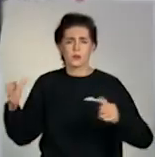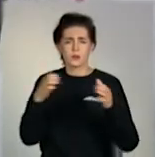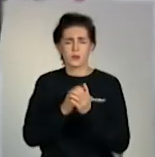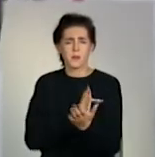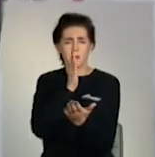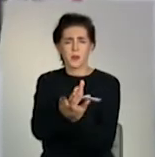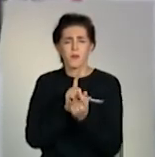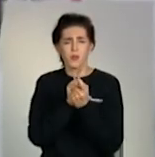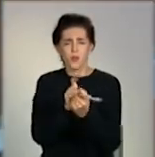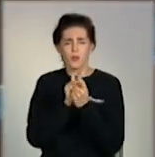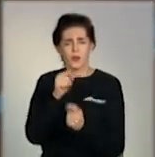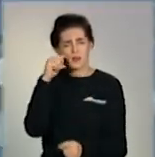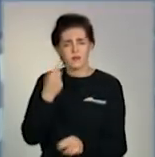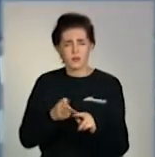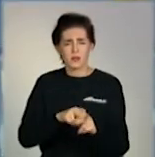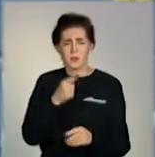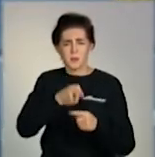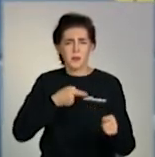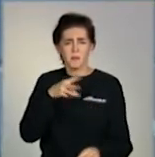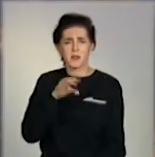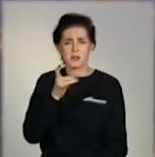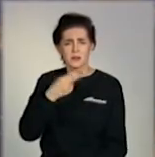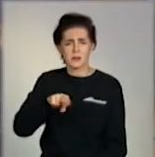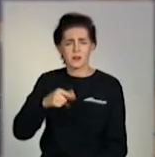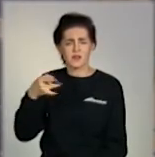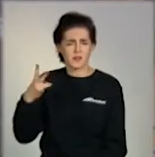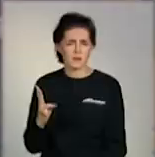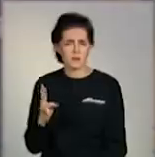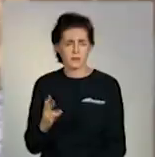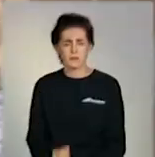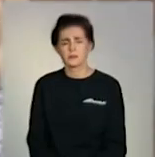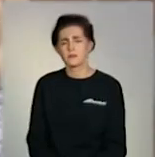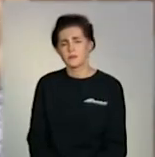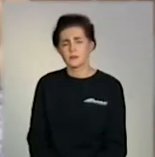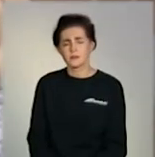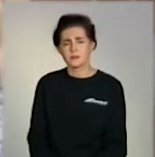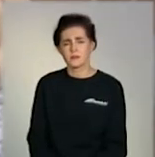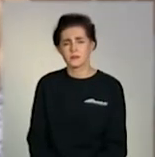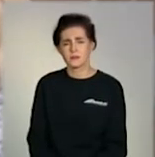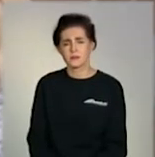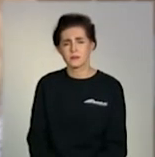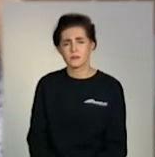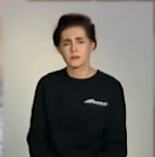із коронавірусом 500 мільйонів гривень. Юлія Покідіна, Євген Якунін для телеканалу «Донбас».